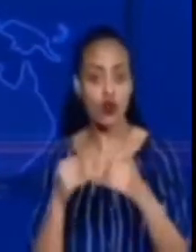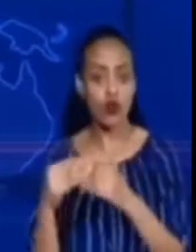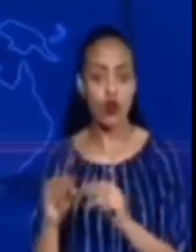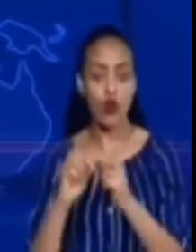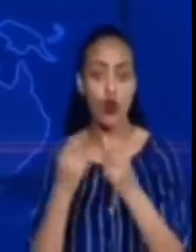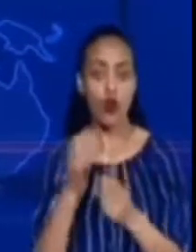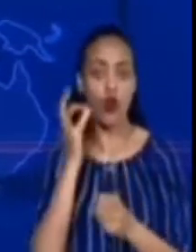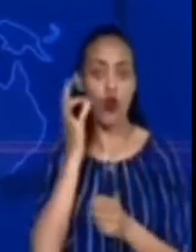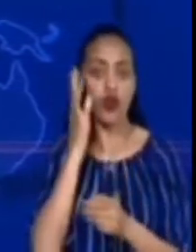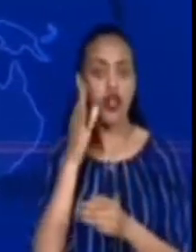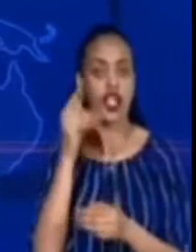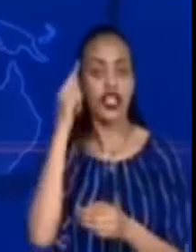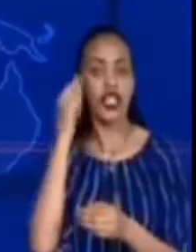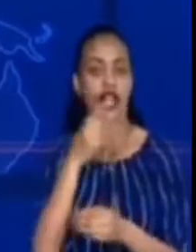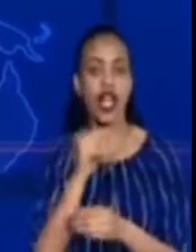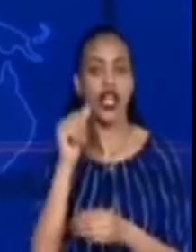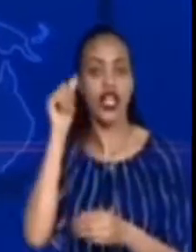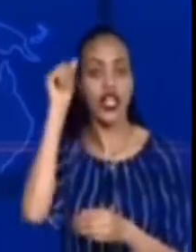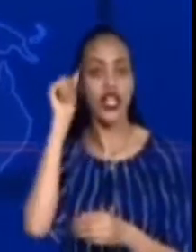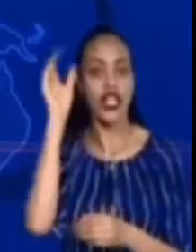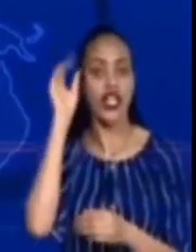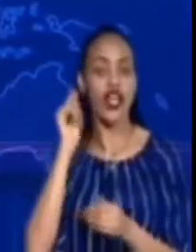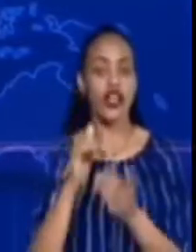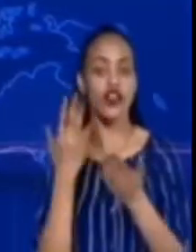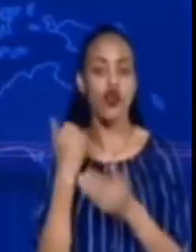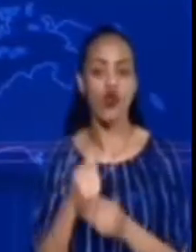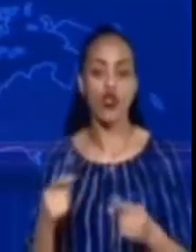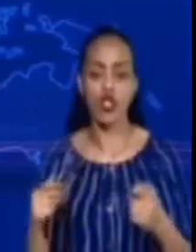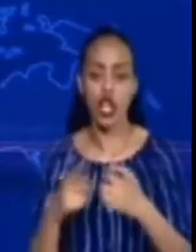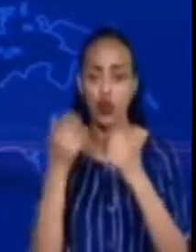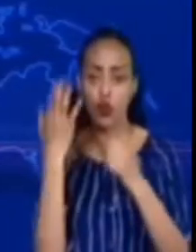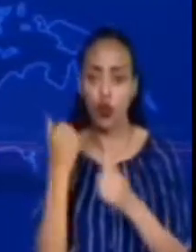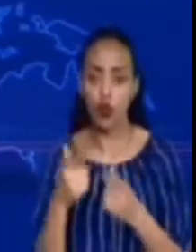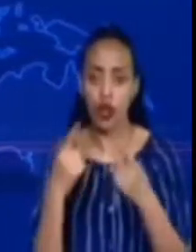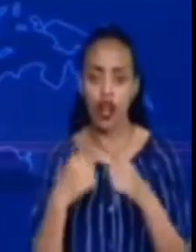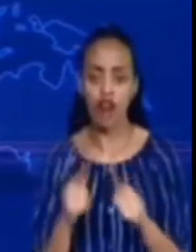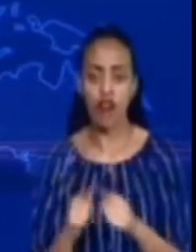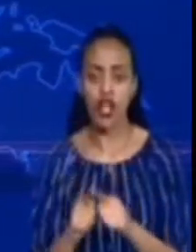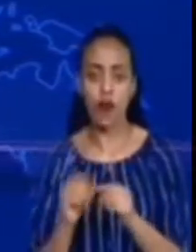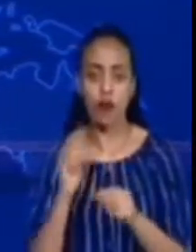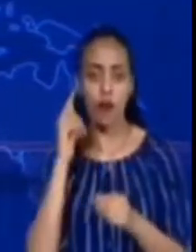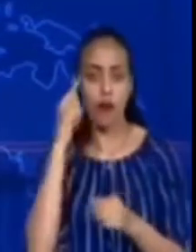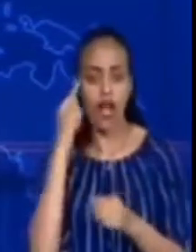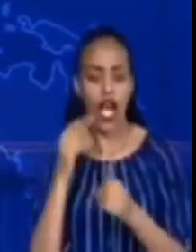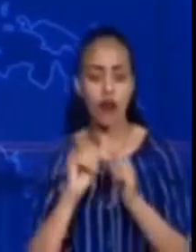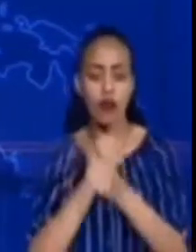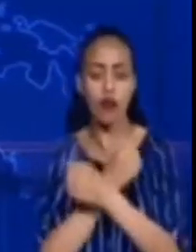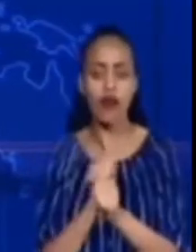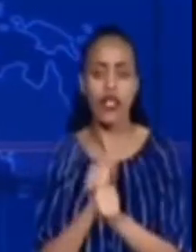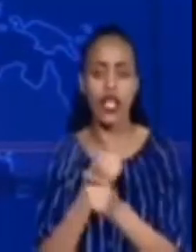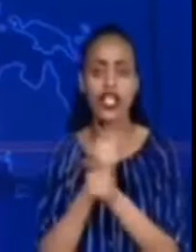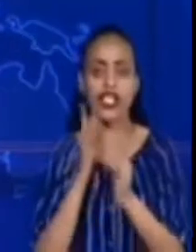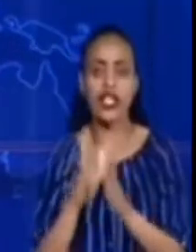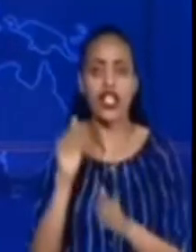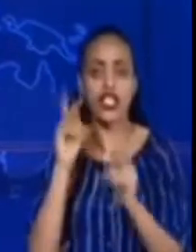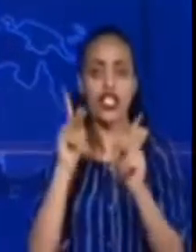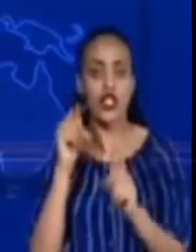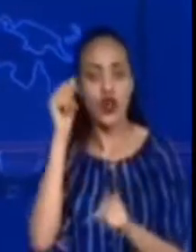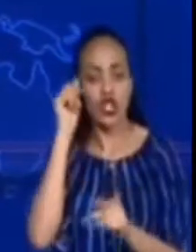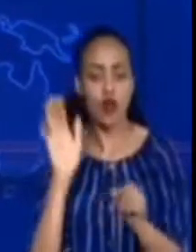ነው። ኮስታራ ነው። ቆፍጣና ነው። ፈሪሃ አላህ ያለው ነው። ቆሻሻ አይደለም። ሙስና የሚበላ